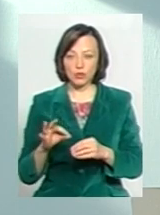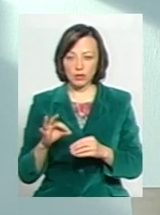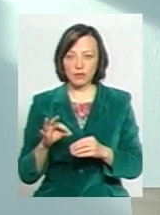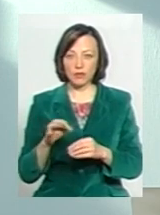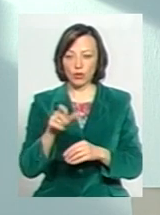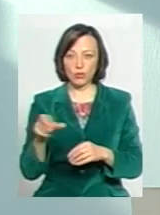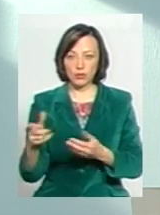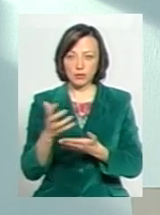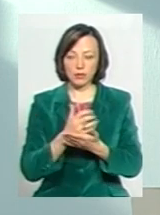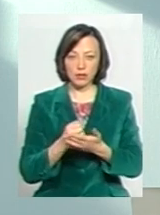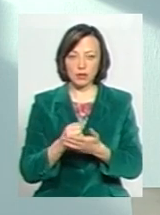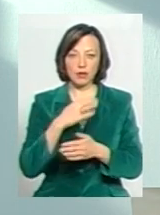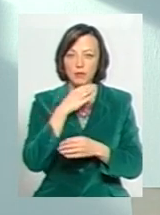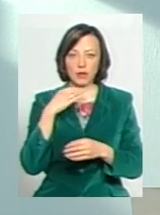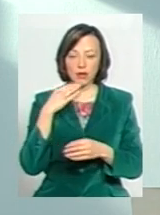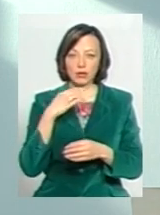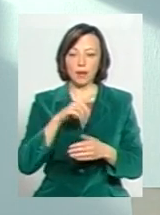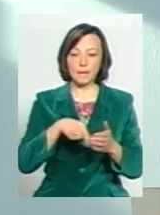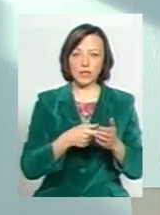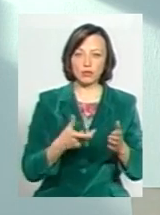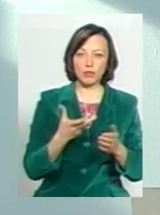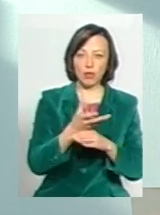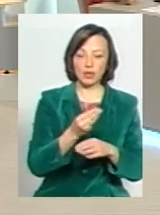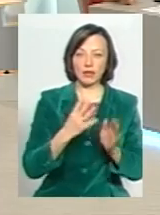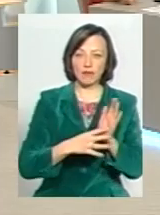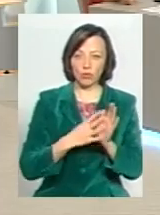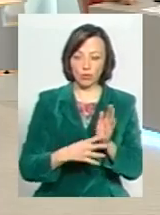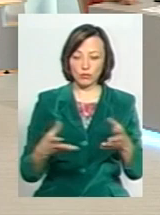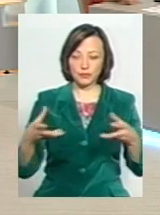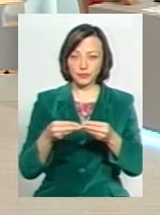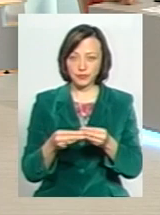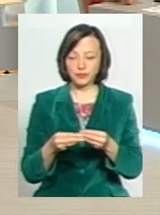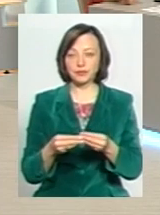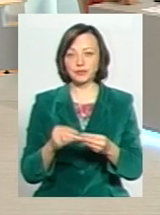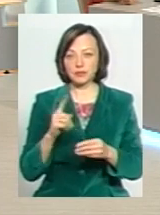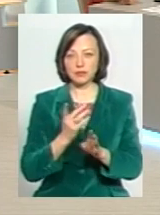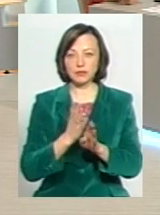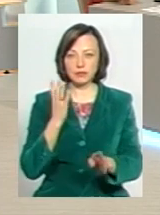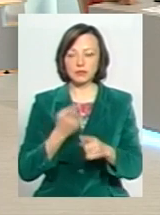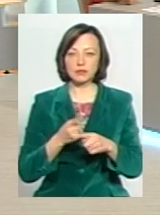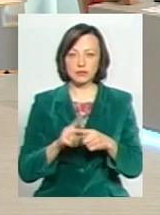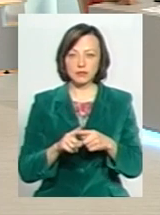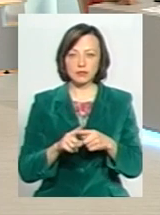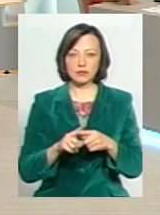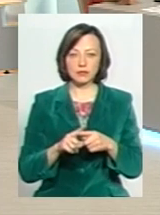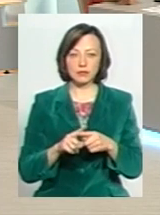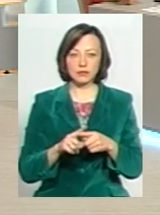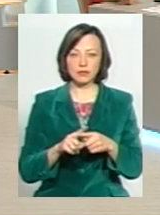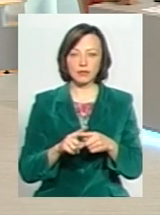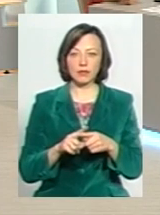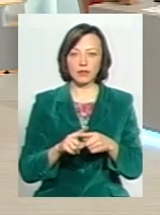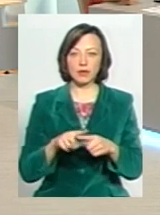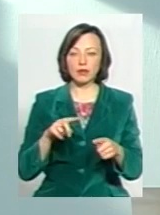ну, порівняно не так багато, місто більше платить, але в першу чергу це сплановано на те,